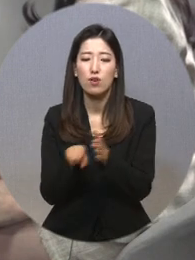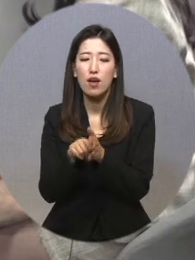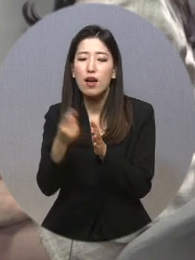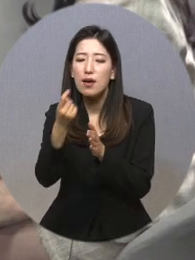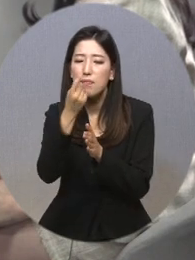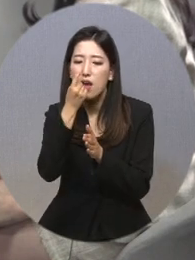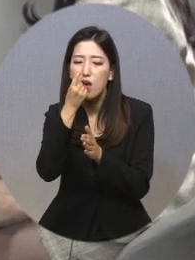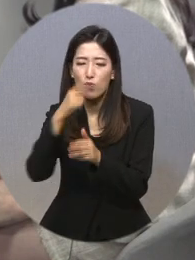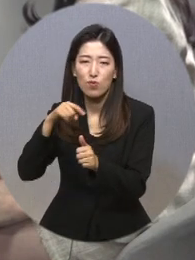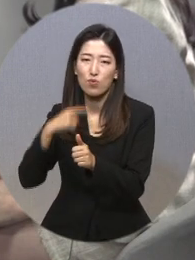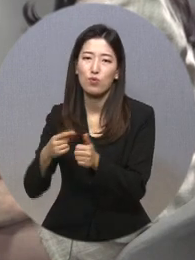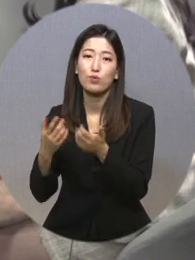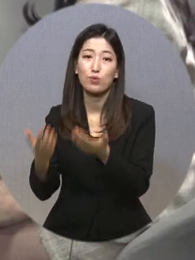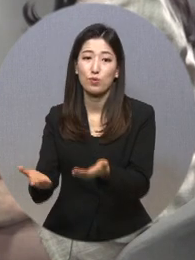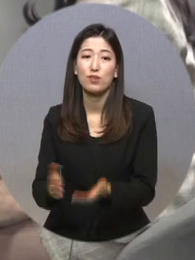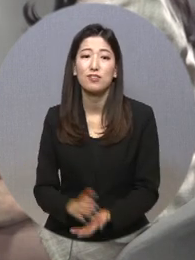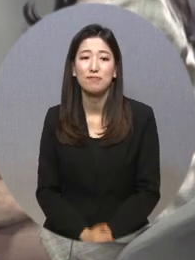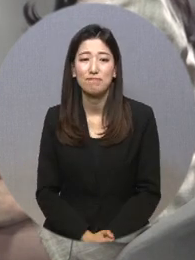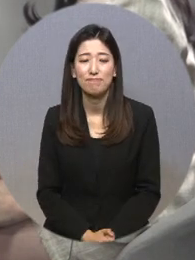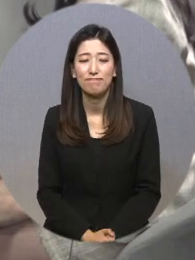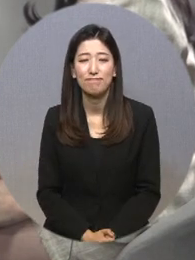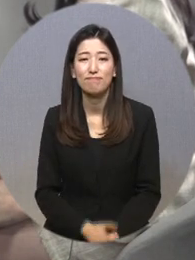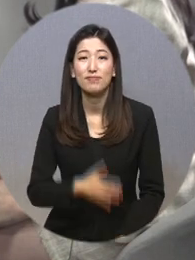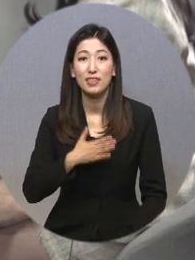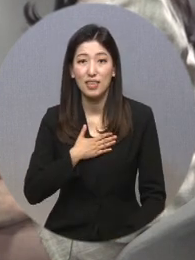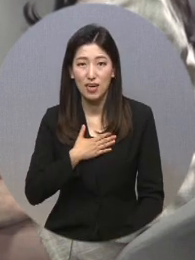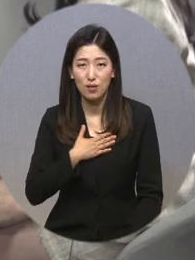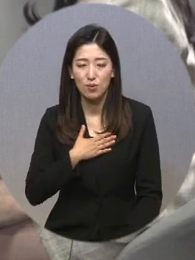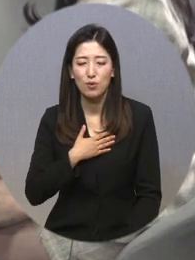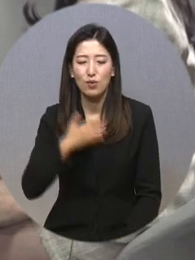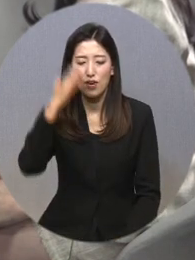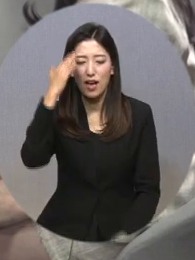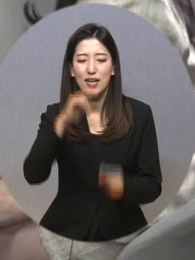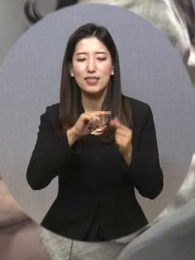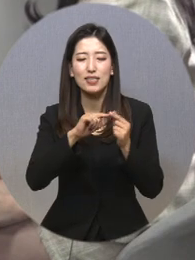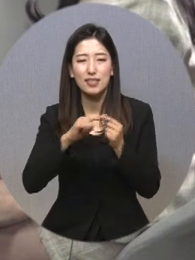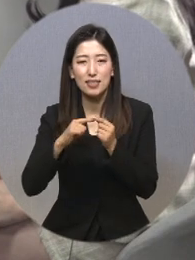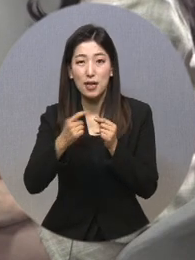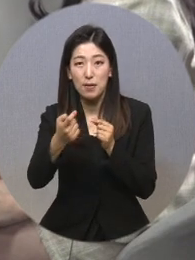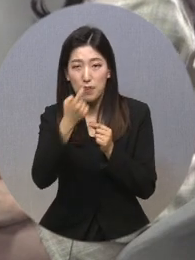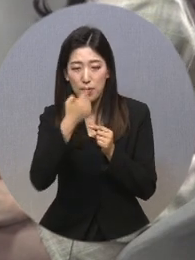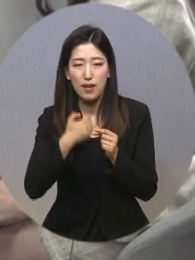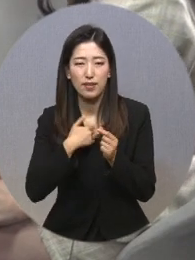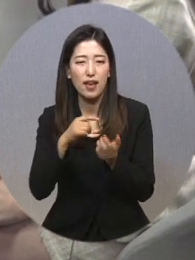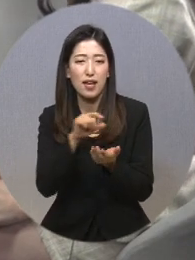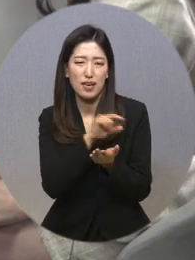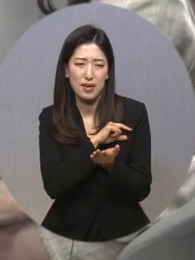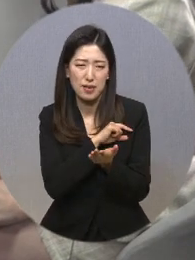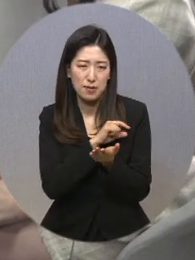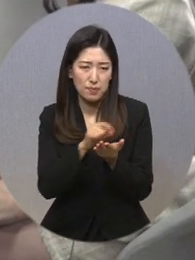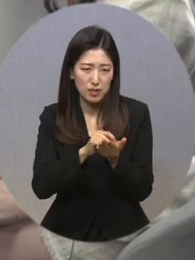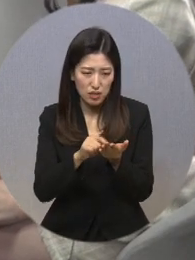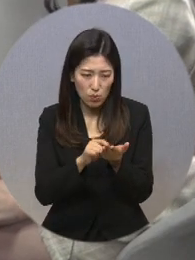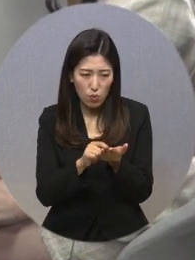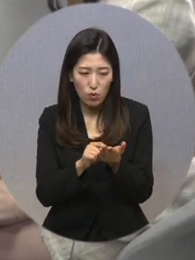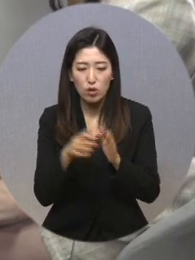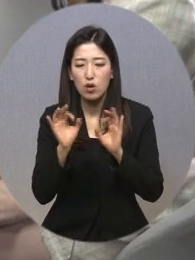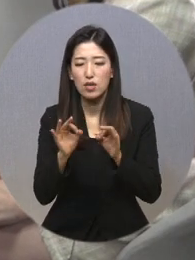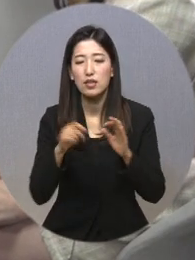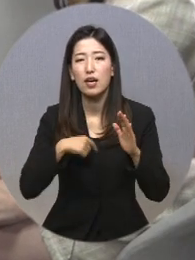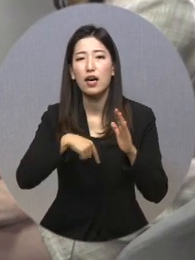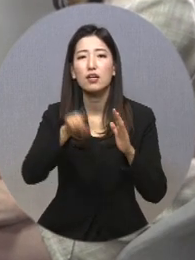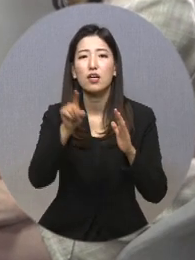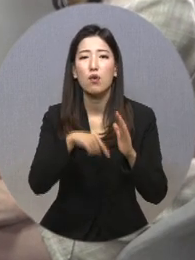위해서 나도 한글로 내 이름을 쓰고 돈을 찾아보고 싶다. 시장을 갈